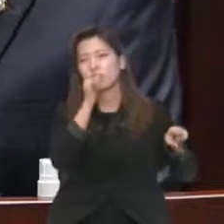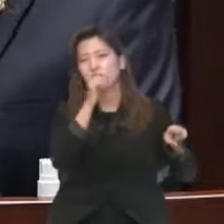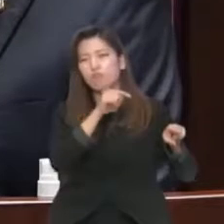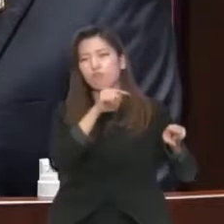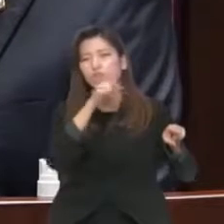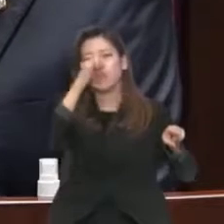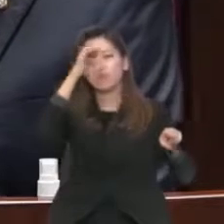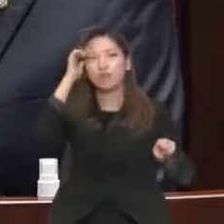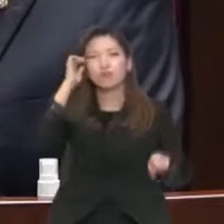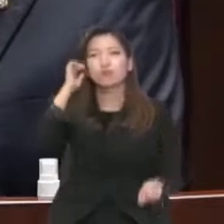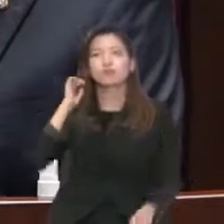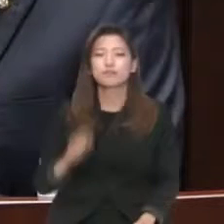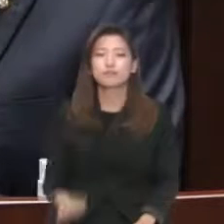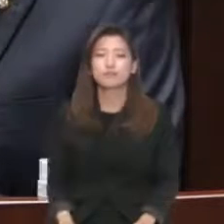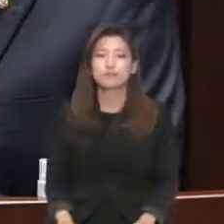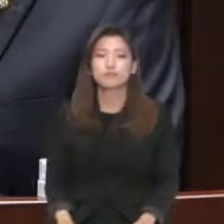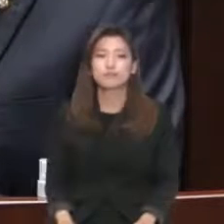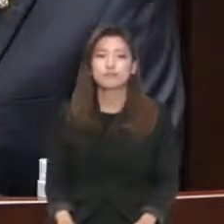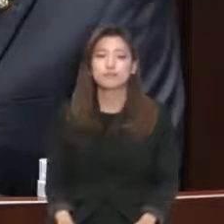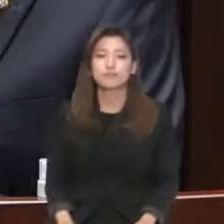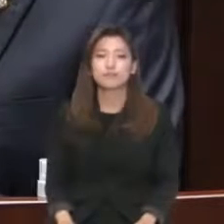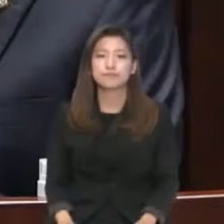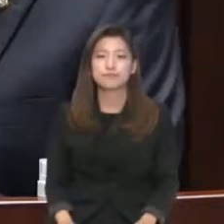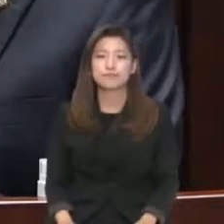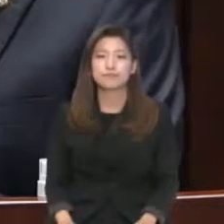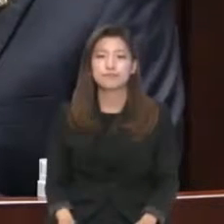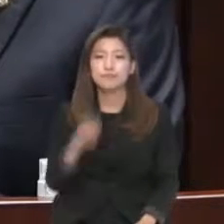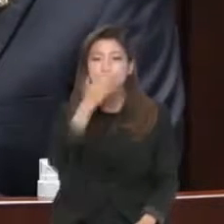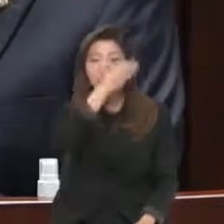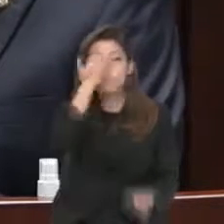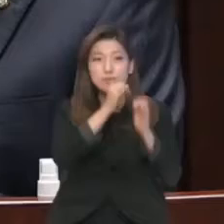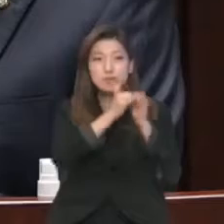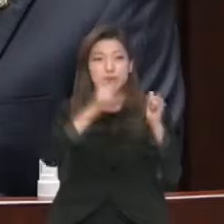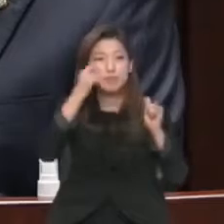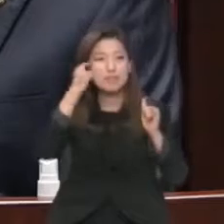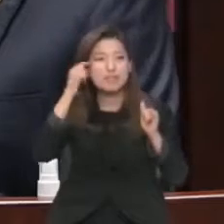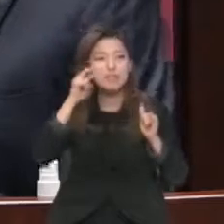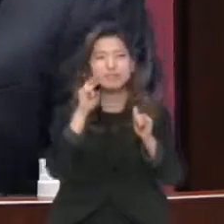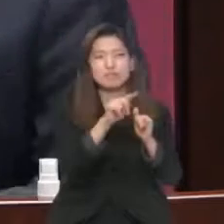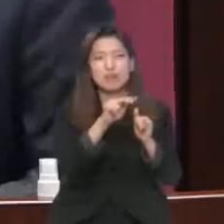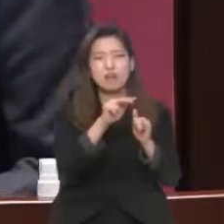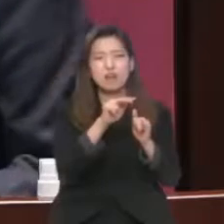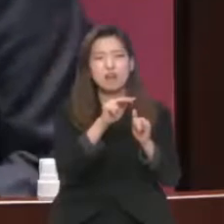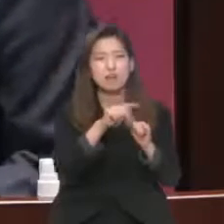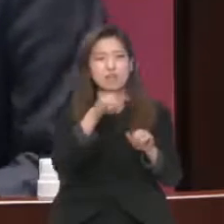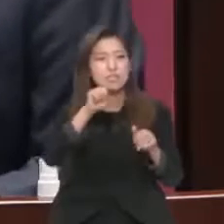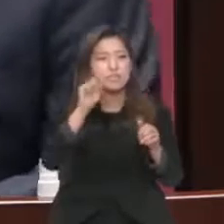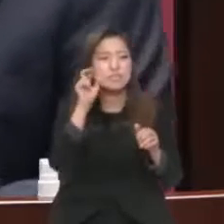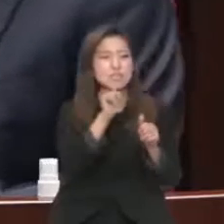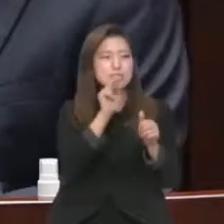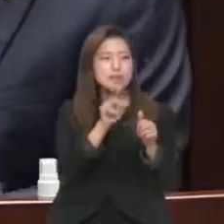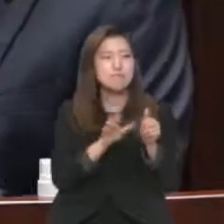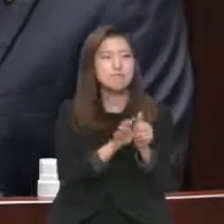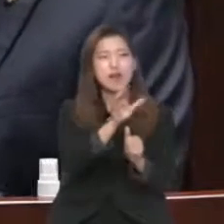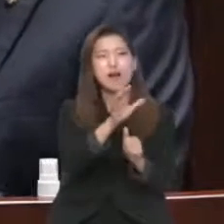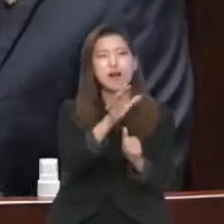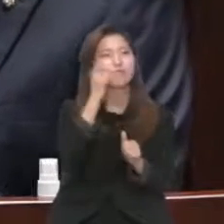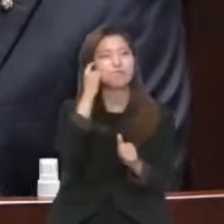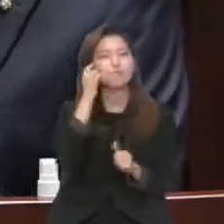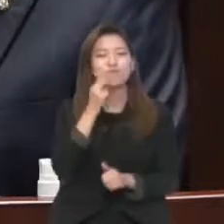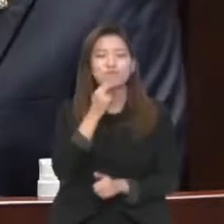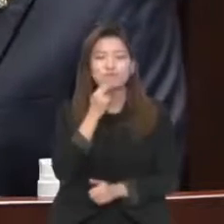없습니다. 저는 젊은 세대의 생각이 틀렸다 이렇게 단정하고 또 그에 대해서 비난할 생각이 전혀 없습니다.